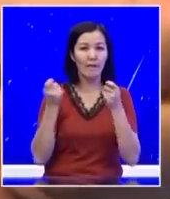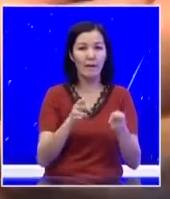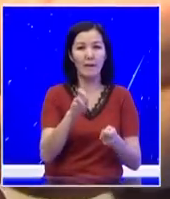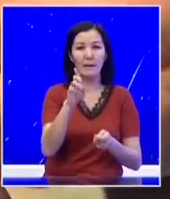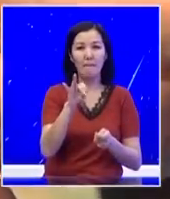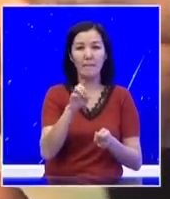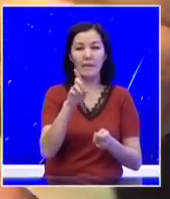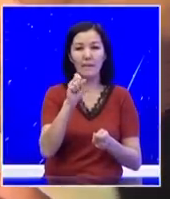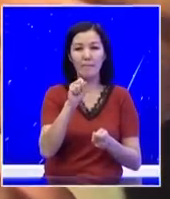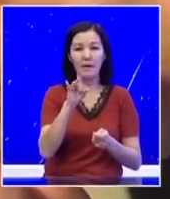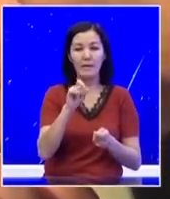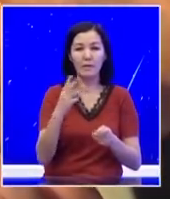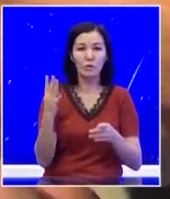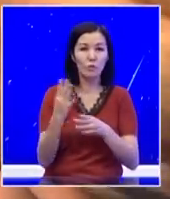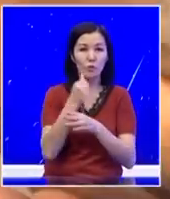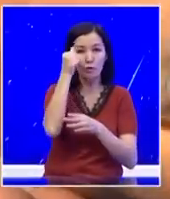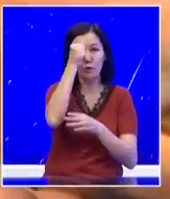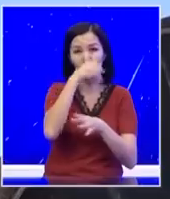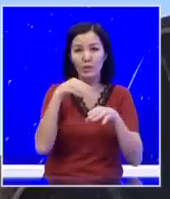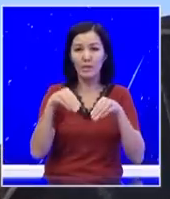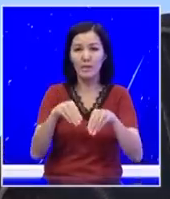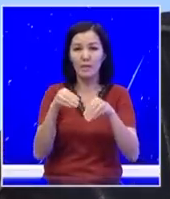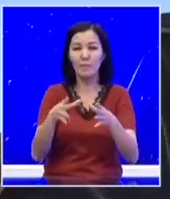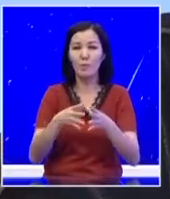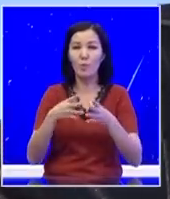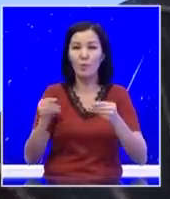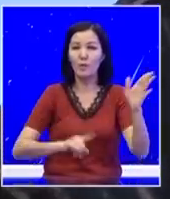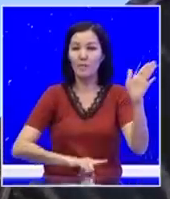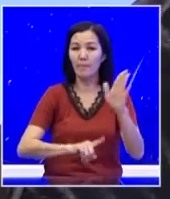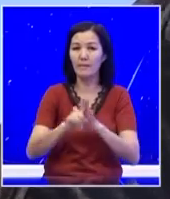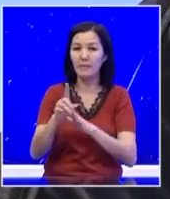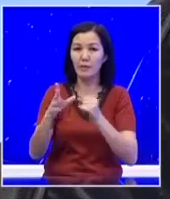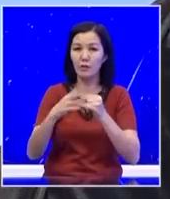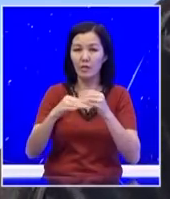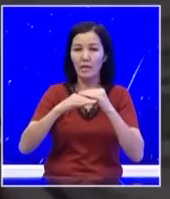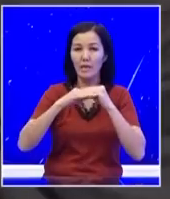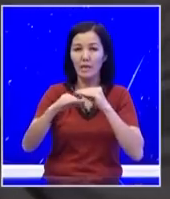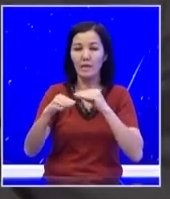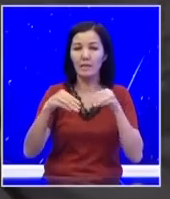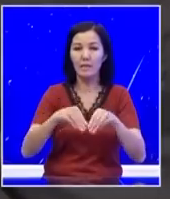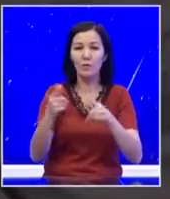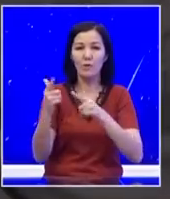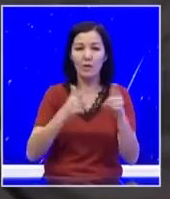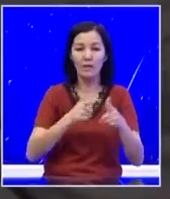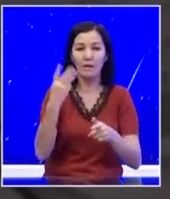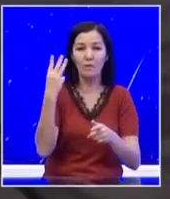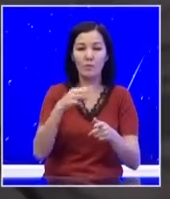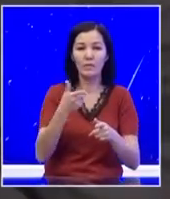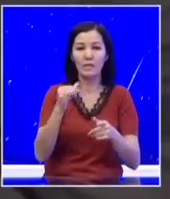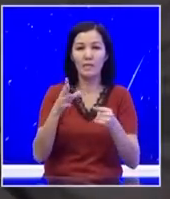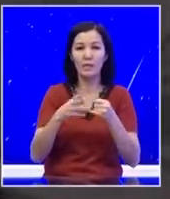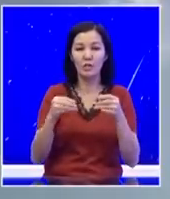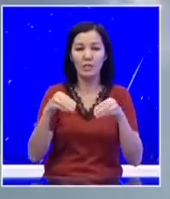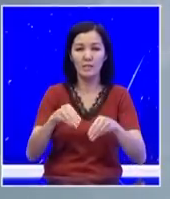шаруа қожалығы бұл 4-ші жыл пайдаланып отыр. Көктем шыққалы егіс тадабын тегістеп, егуге дайындаған. Енді 30 гектар алқапқа тұқым